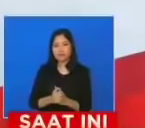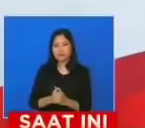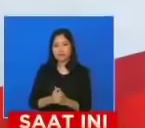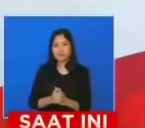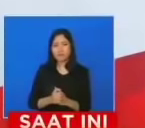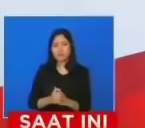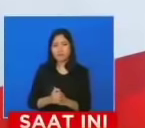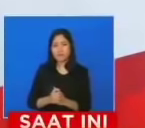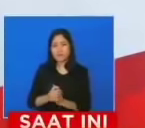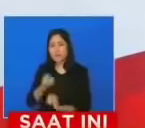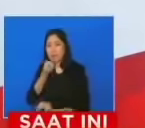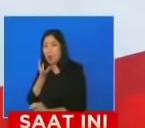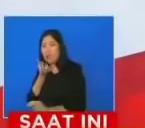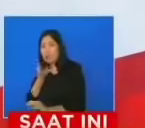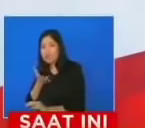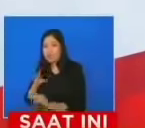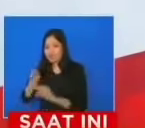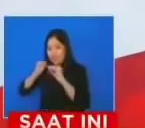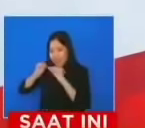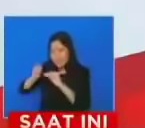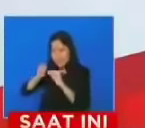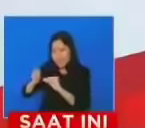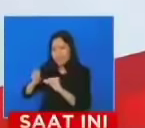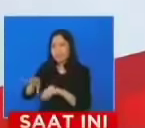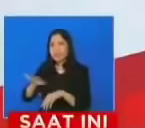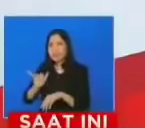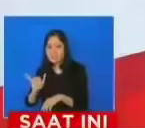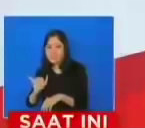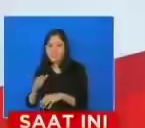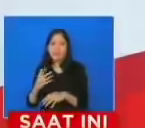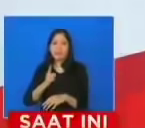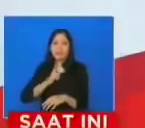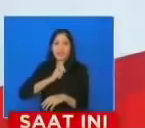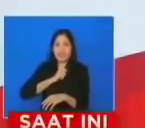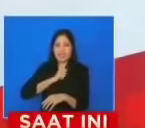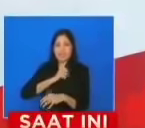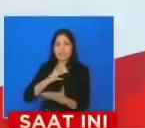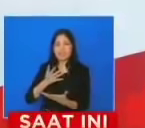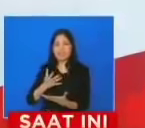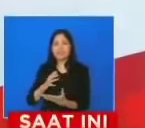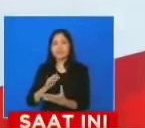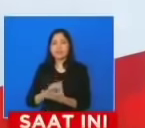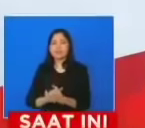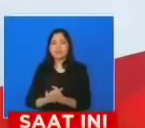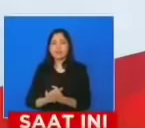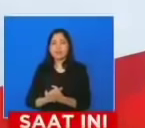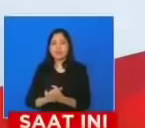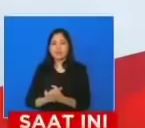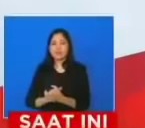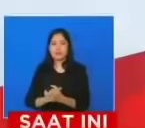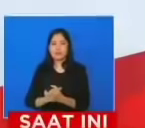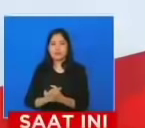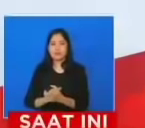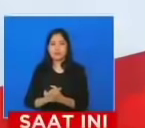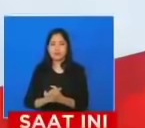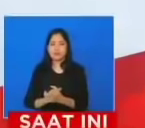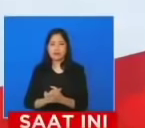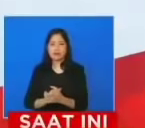dan menyiapkan secara mandiri pada